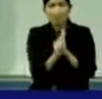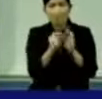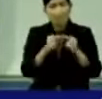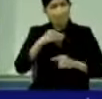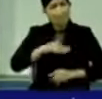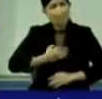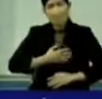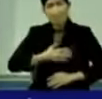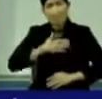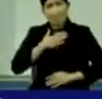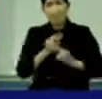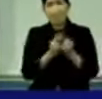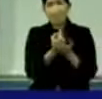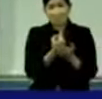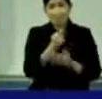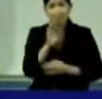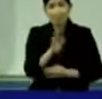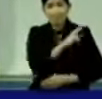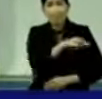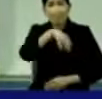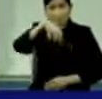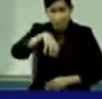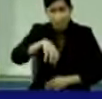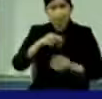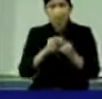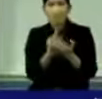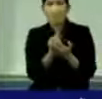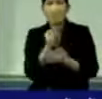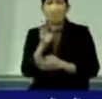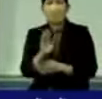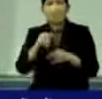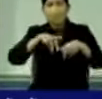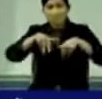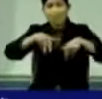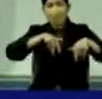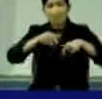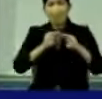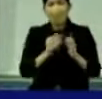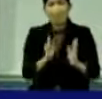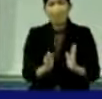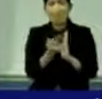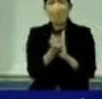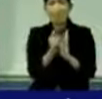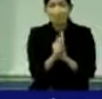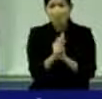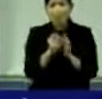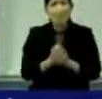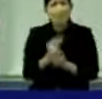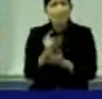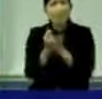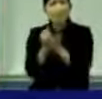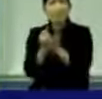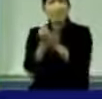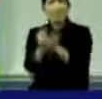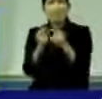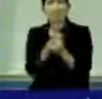ครับที่เป็นตัวแทนของโรงพยาบาลแล้วก็เป็นตัวแทนของพี่น้องประชาชนชาวจังหวัดอุตรดิตถ์ครับในภารกิจที่ไปปฏิบัติงานที่โรงพยาบาลส